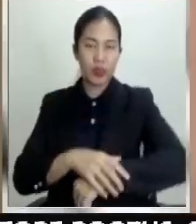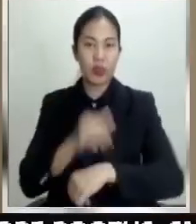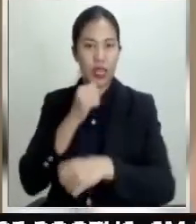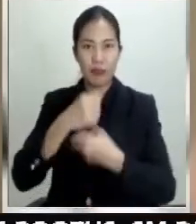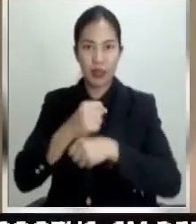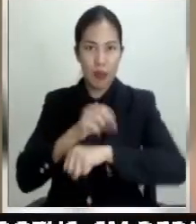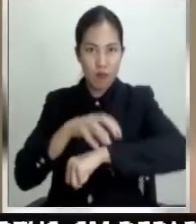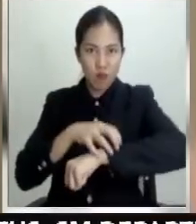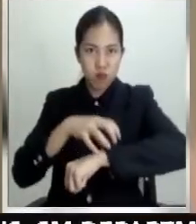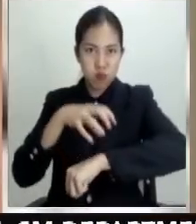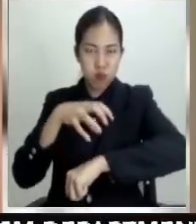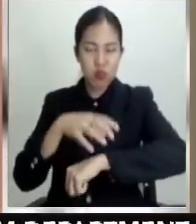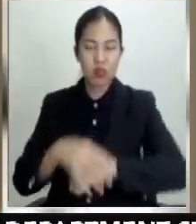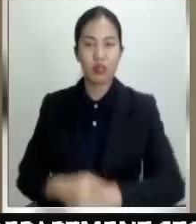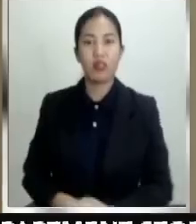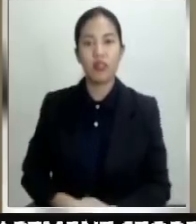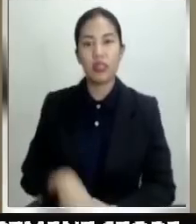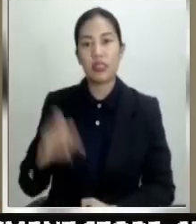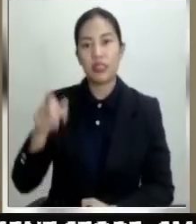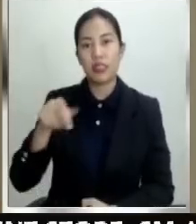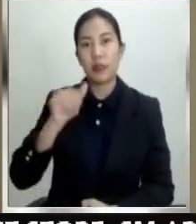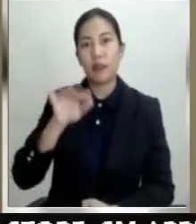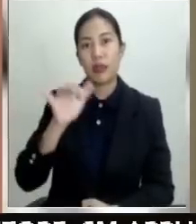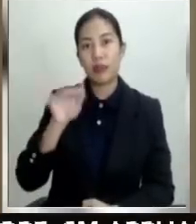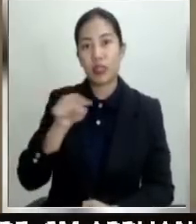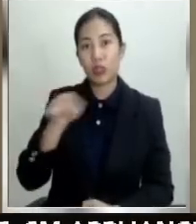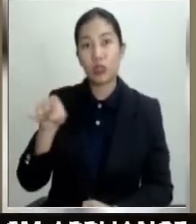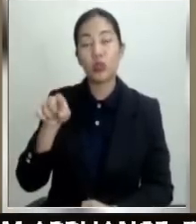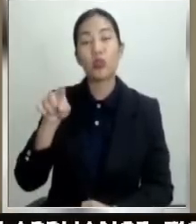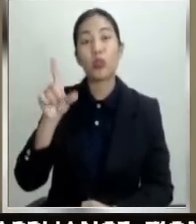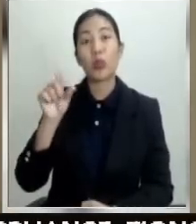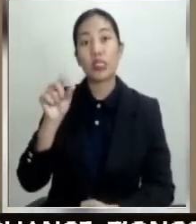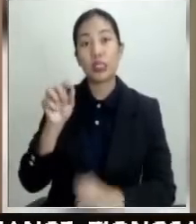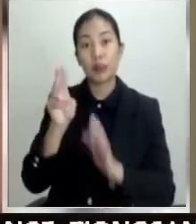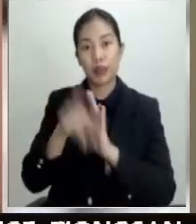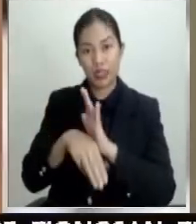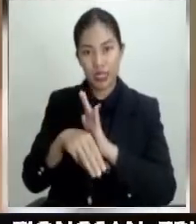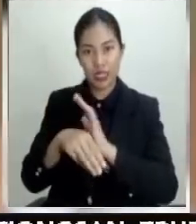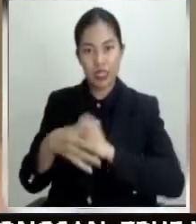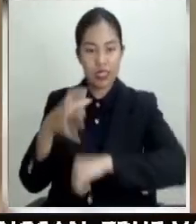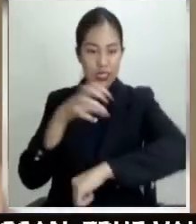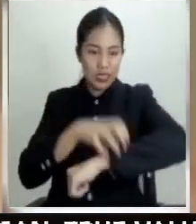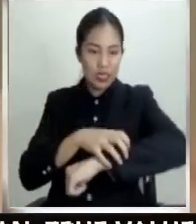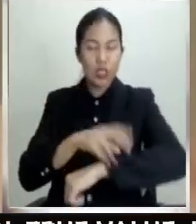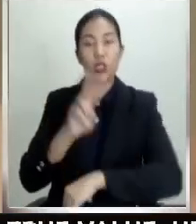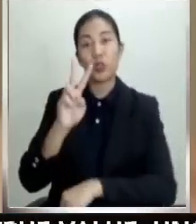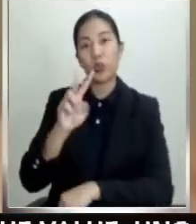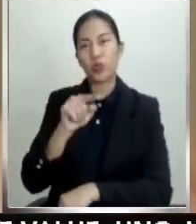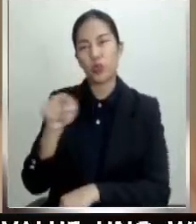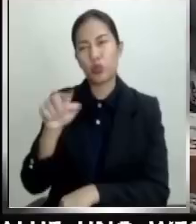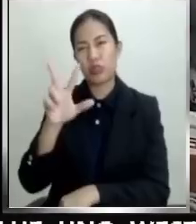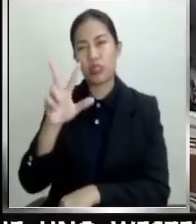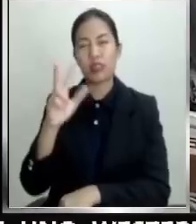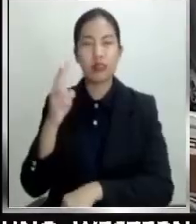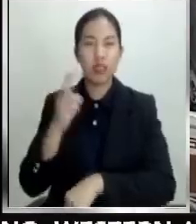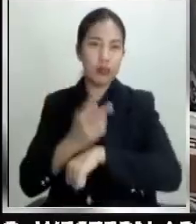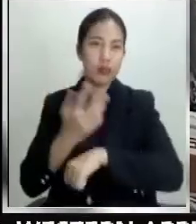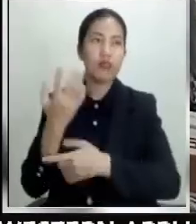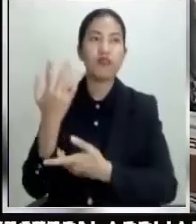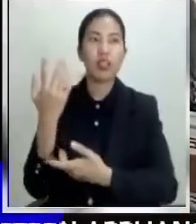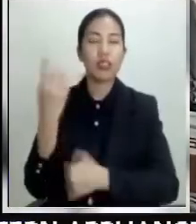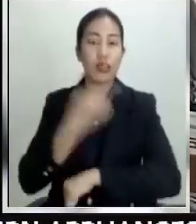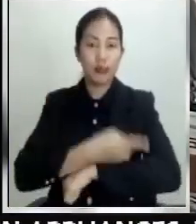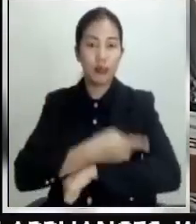is 15 to 20 minutes na ice compression, 2 to 3 times a day. It prevents din yung pamamaga. Para sa